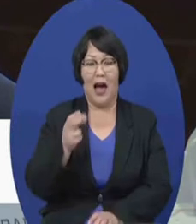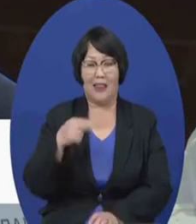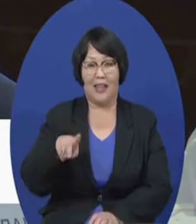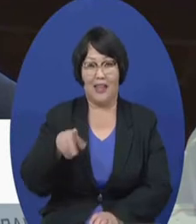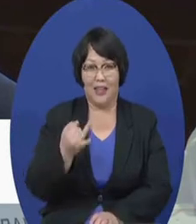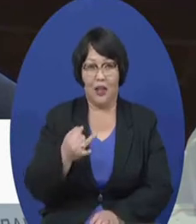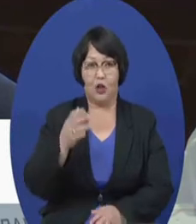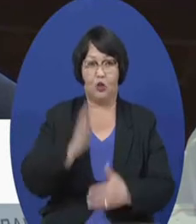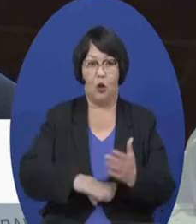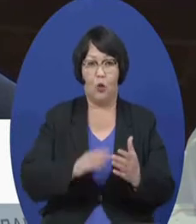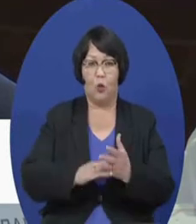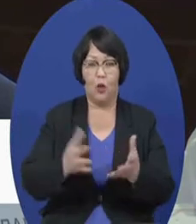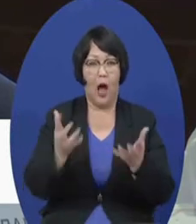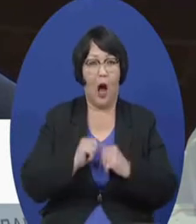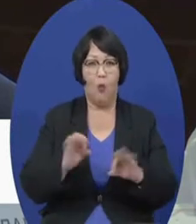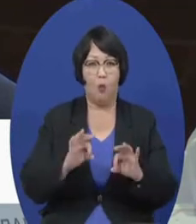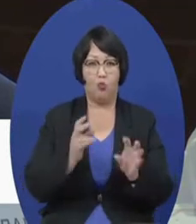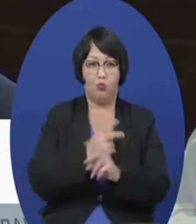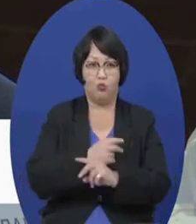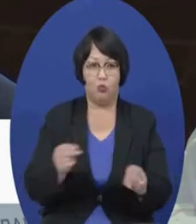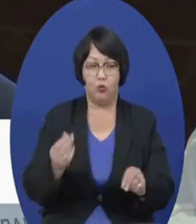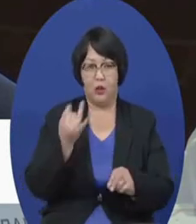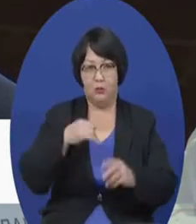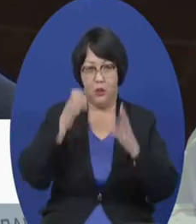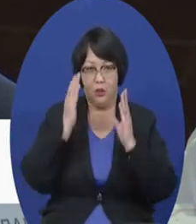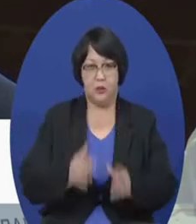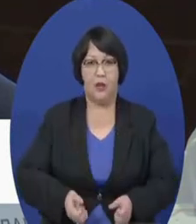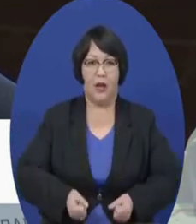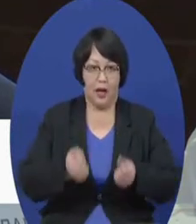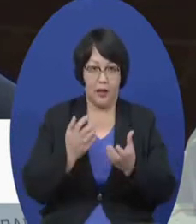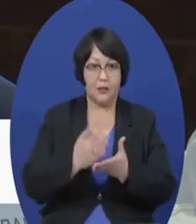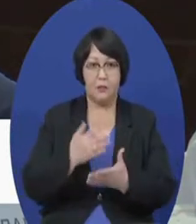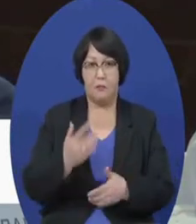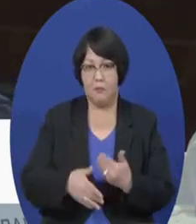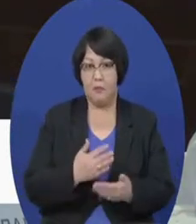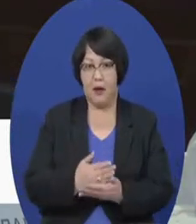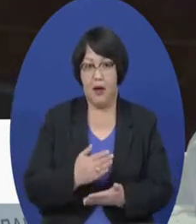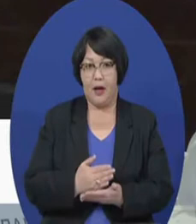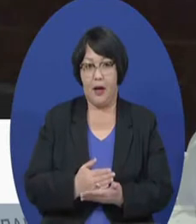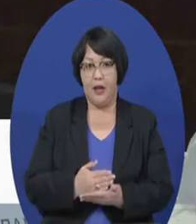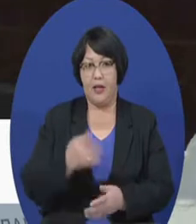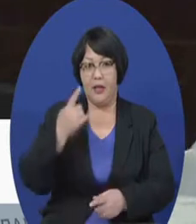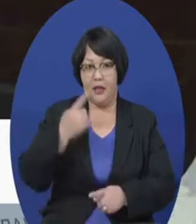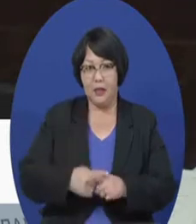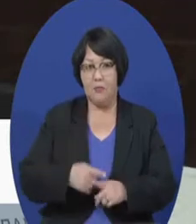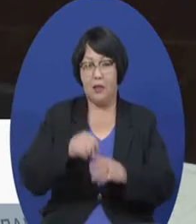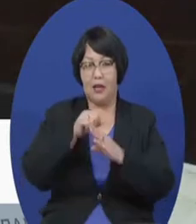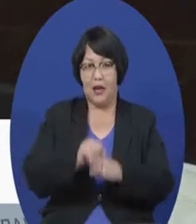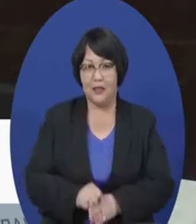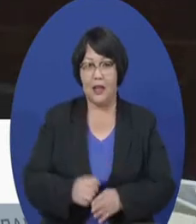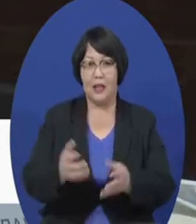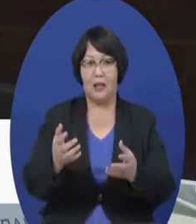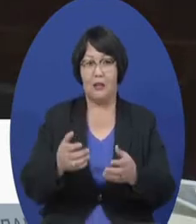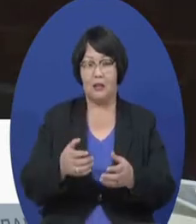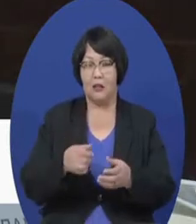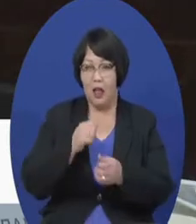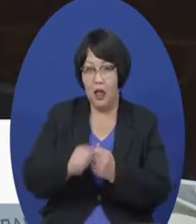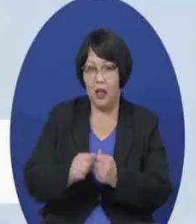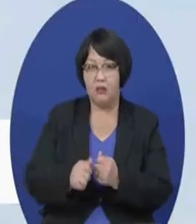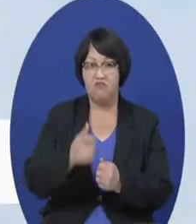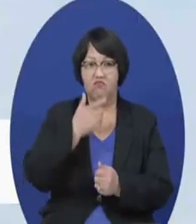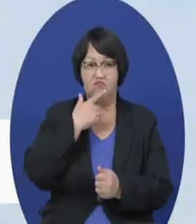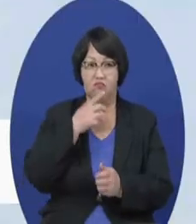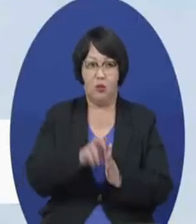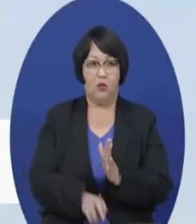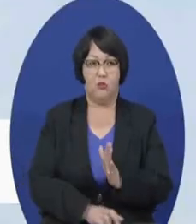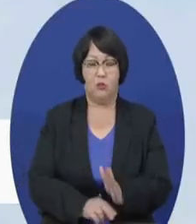торгуулыг тийм хүч хөлөөлөх ийм шийдвэрүүд гаргаад ажиллаа явж байгаа. Тэгэхээр өөрөөр хэлбэл нэмэлт ачаал авах бол ийм боломжгүй болж ирсэн байгаа